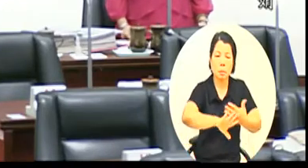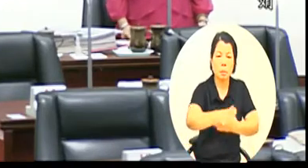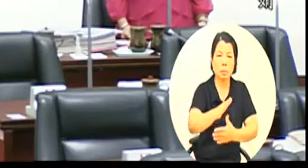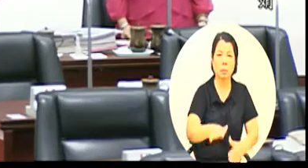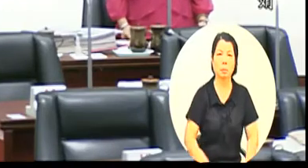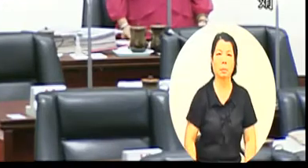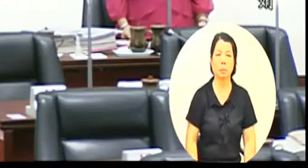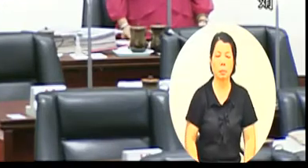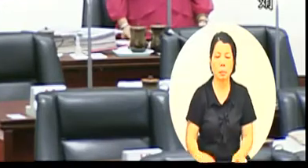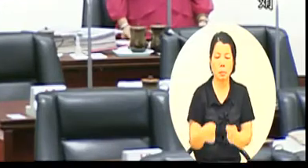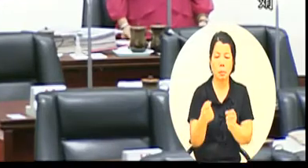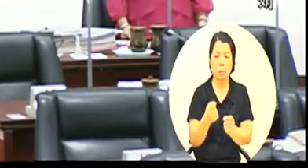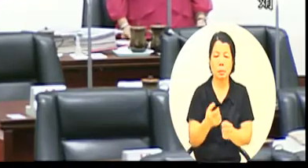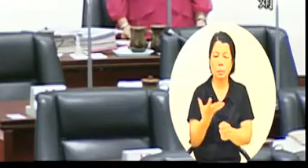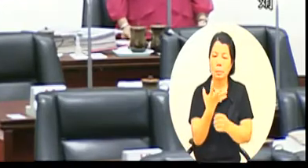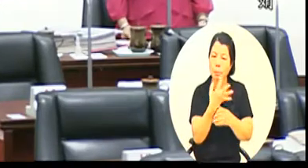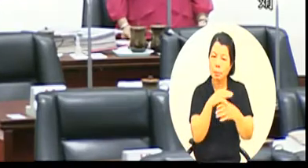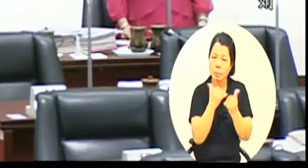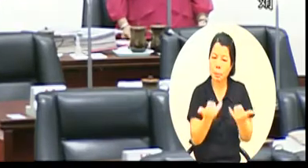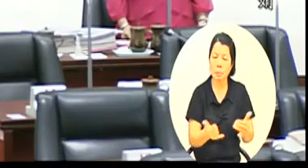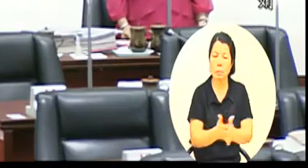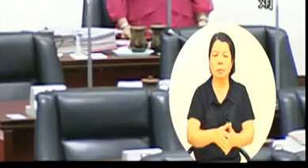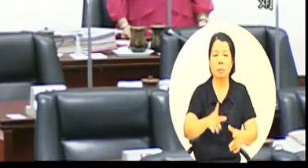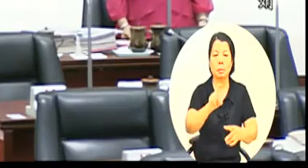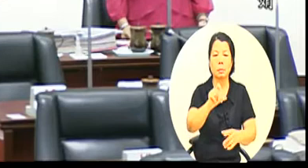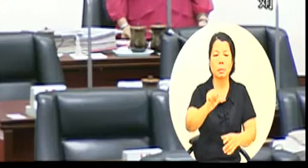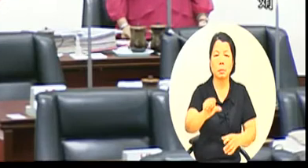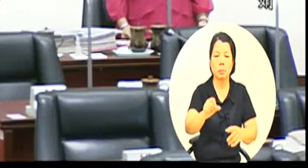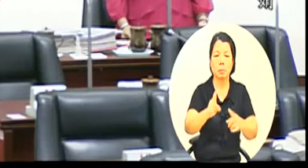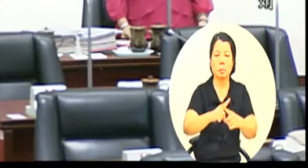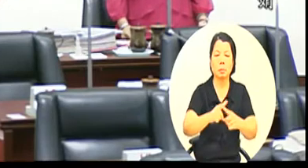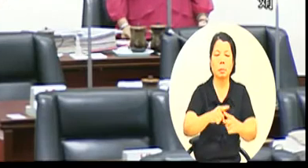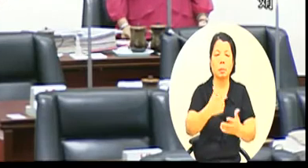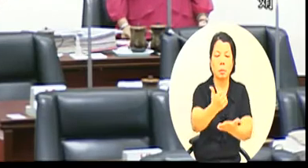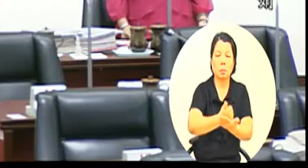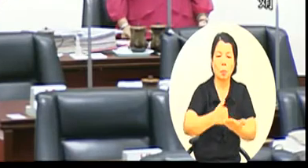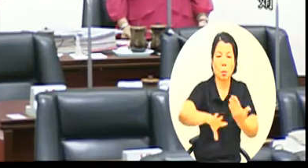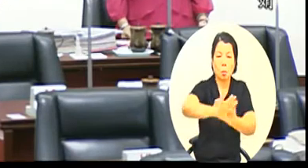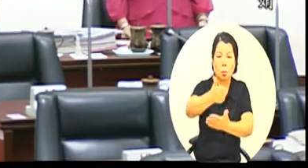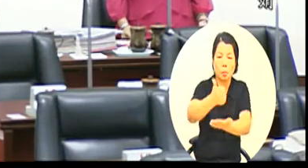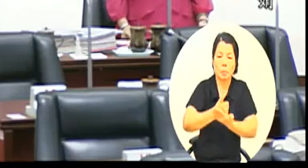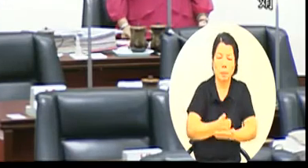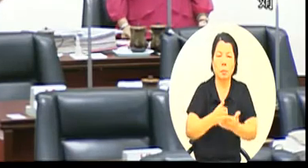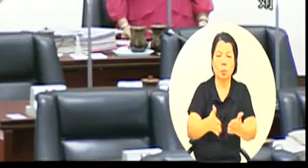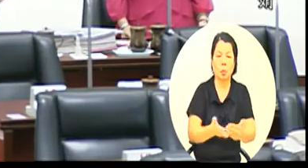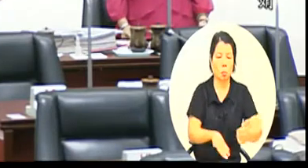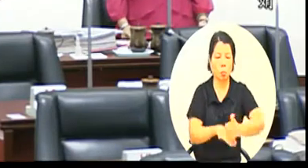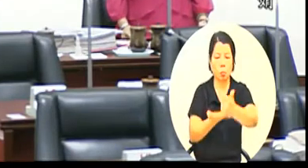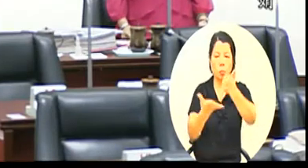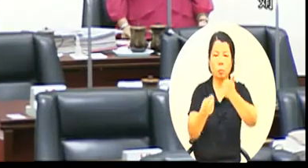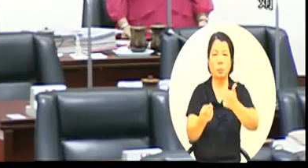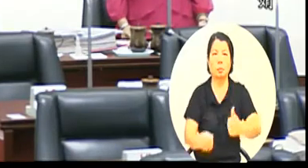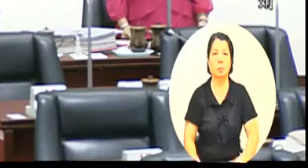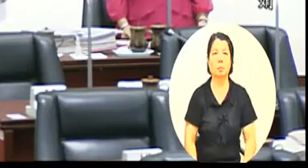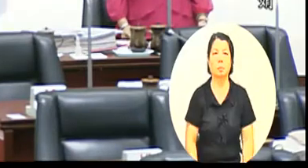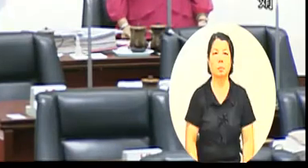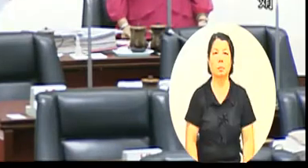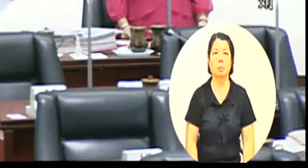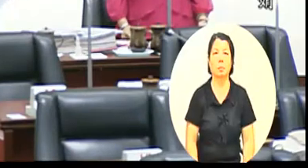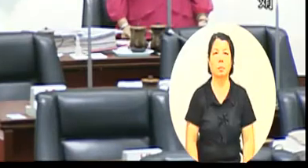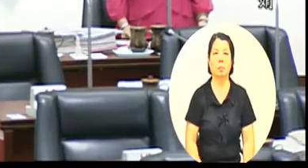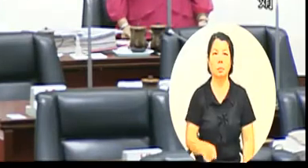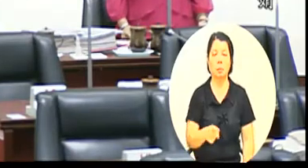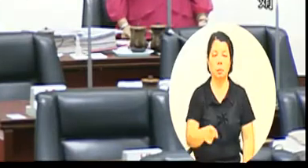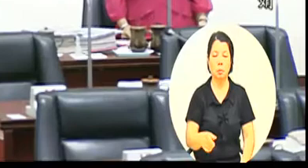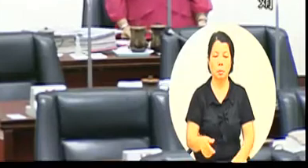将近15位的外聘委员哈。我觉得这样子对人家很不尊重。我希望我们下次除了在你的这